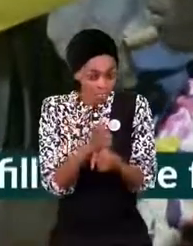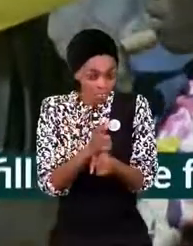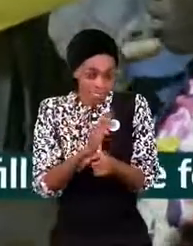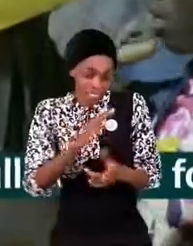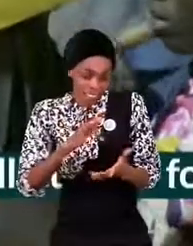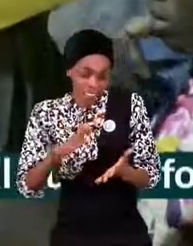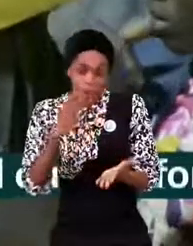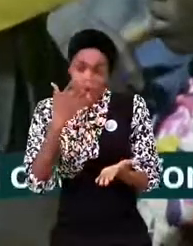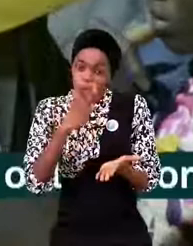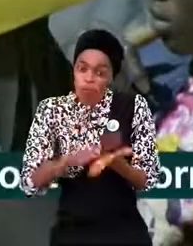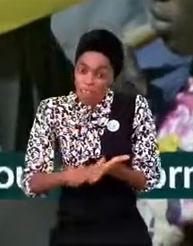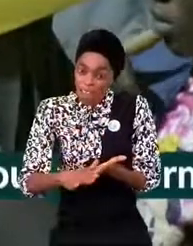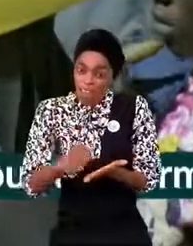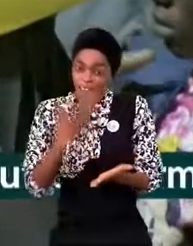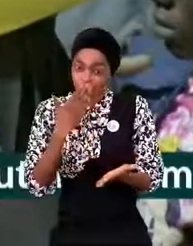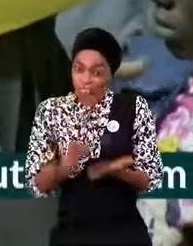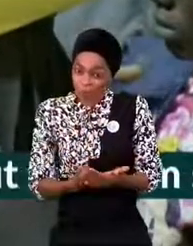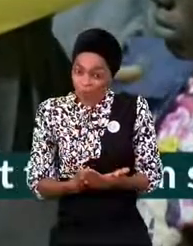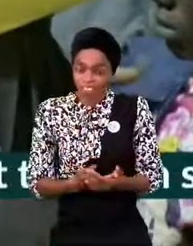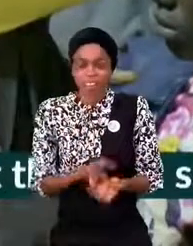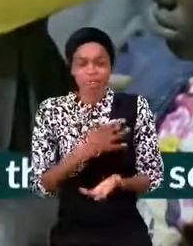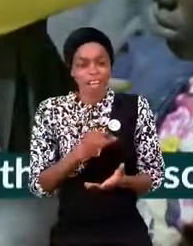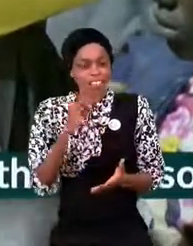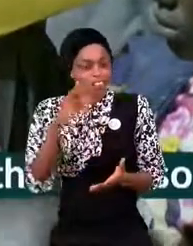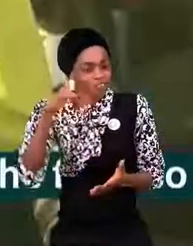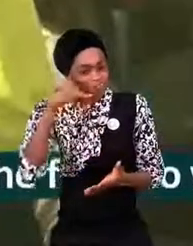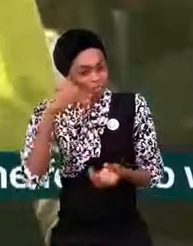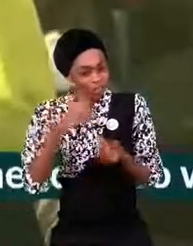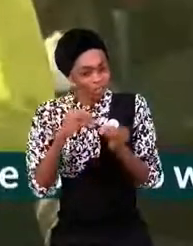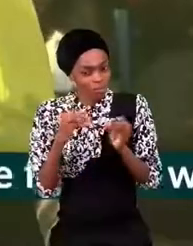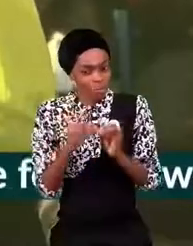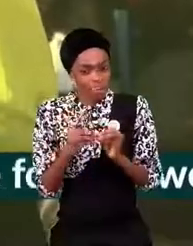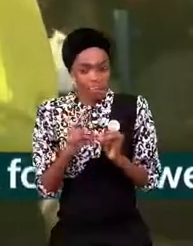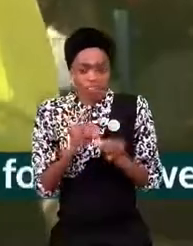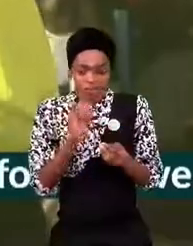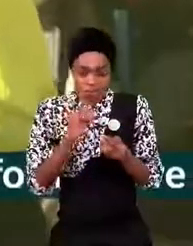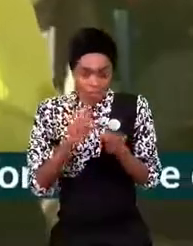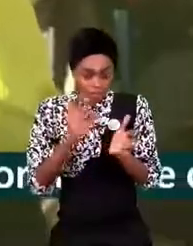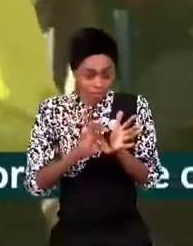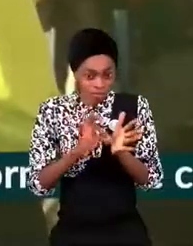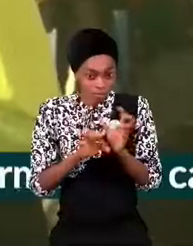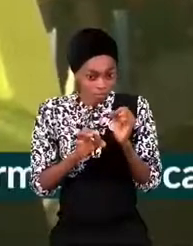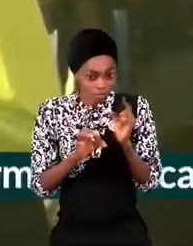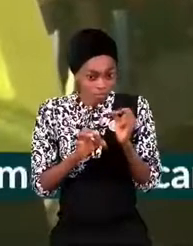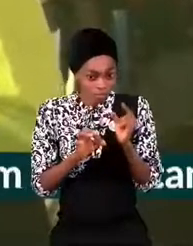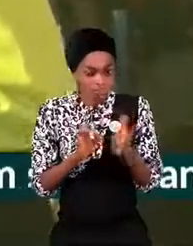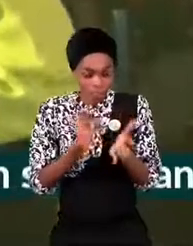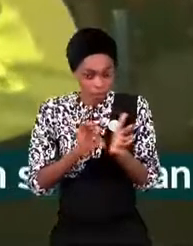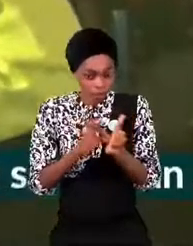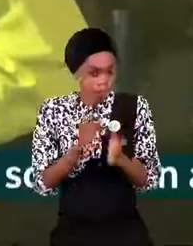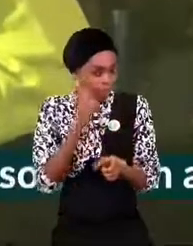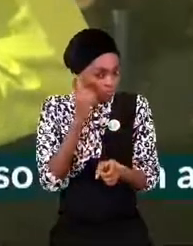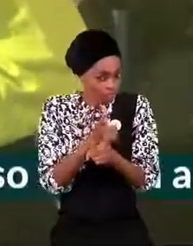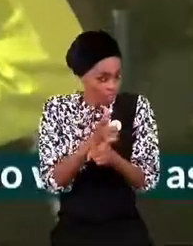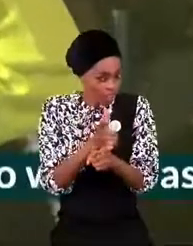s'occupe de tous ceux-là qui ont levé la main, partout où vous êtes, Faisons-le rapidement. Vous